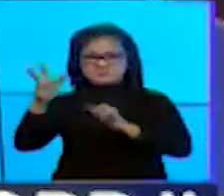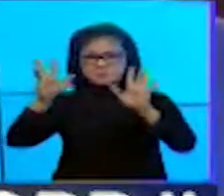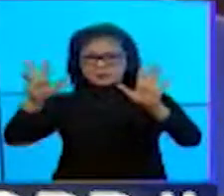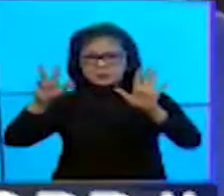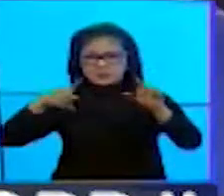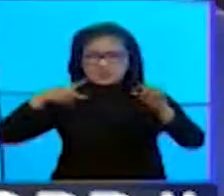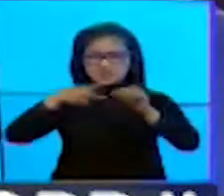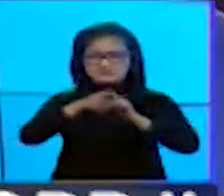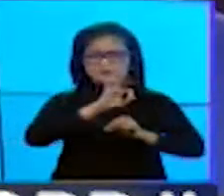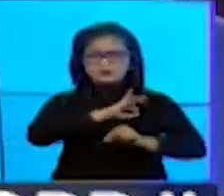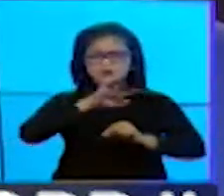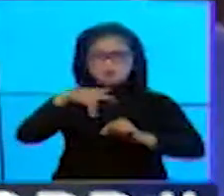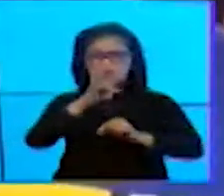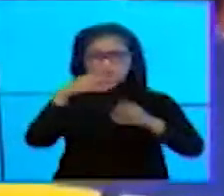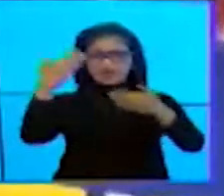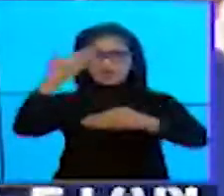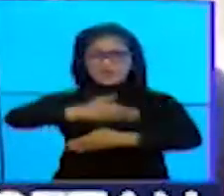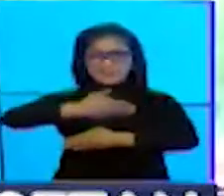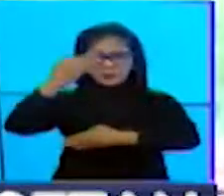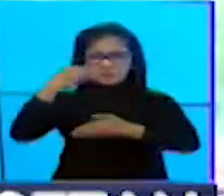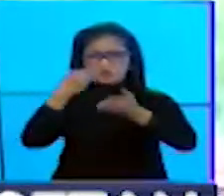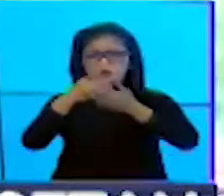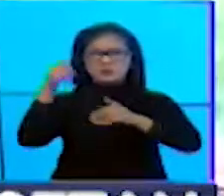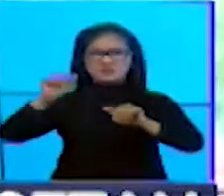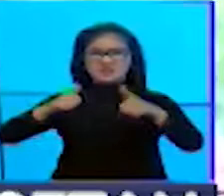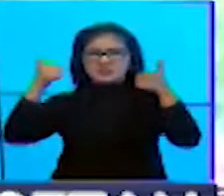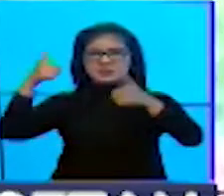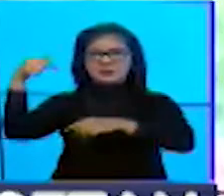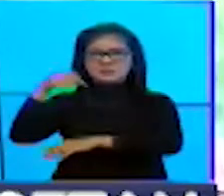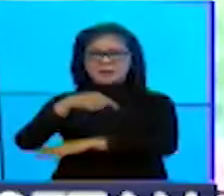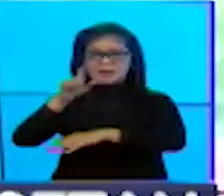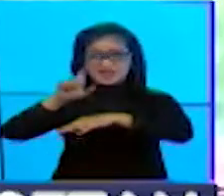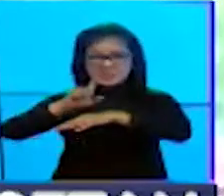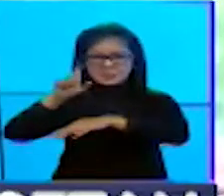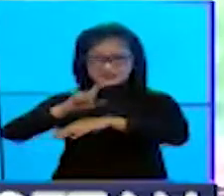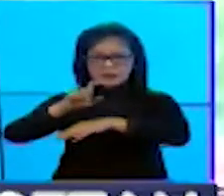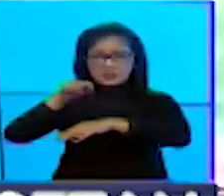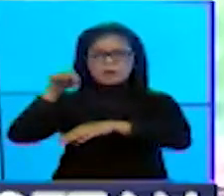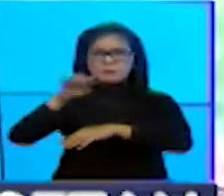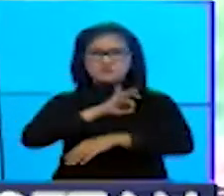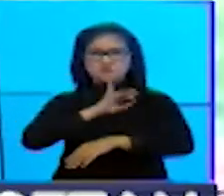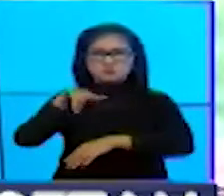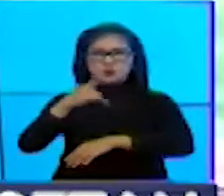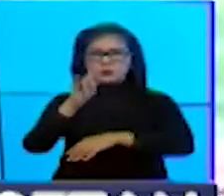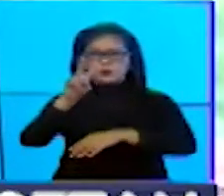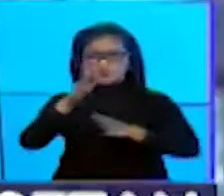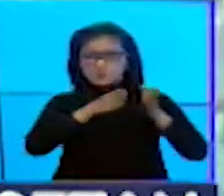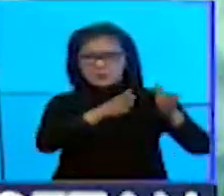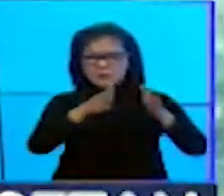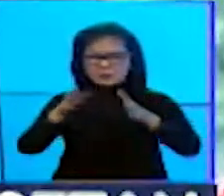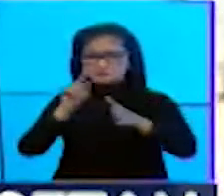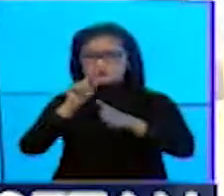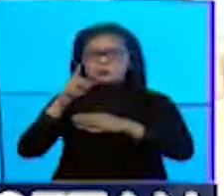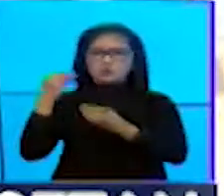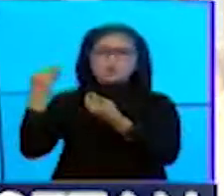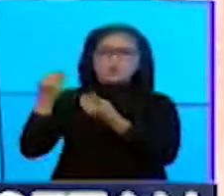gerbang tol Pamulang Tangerang Selatan Presiden Jokowi mengatakan kedua ruas tol baru ini sangat dinantikan masyarakat jalan tol